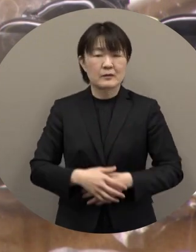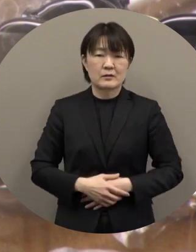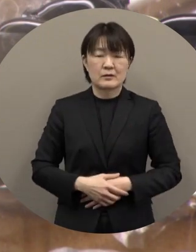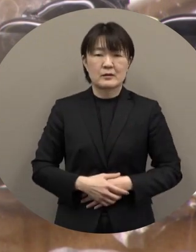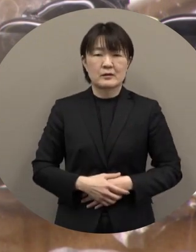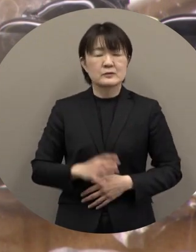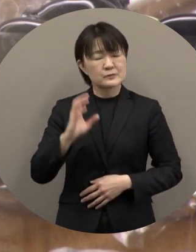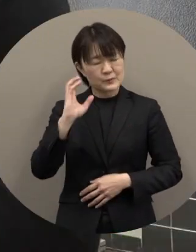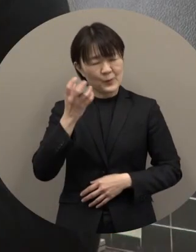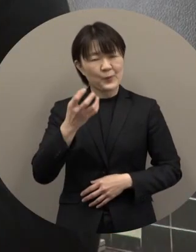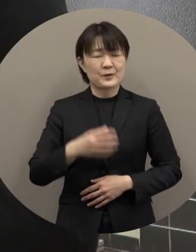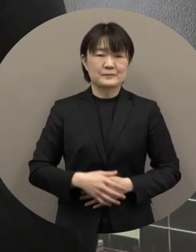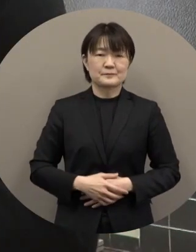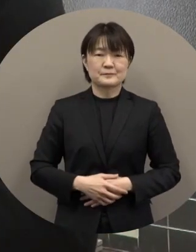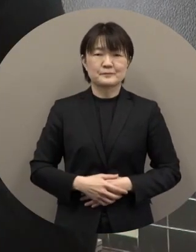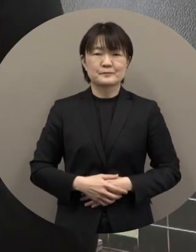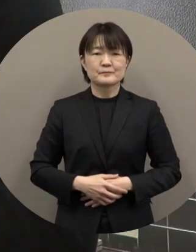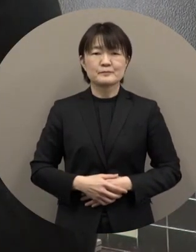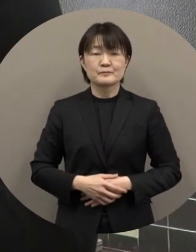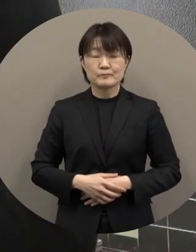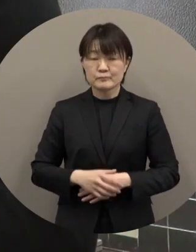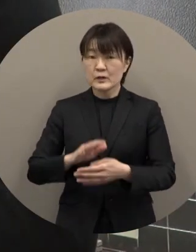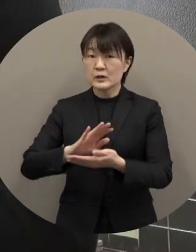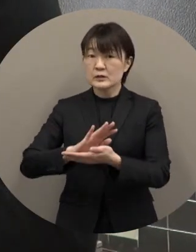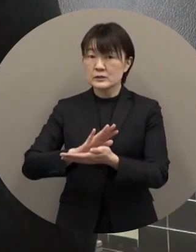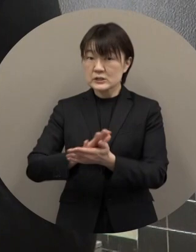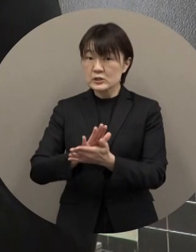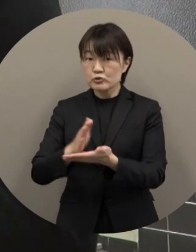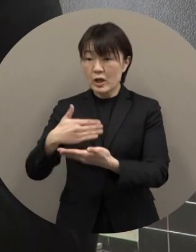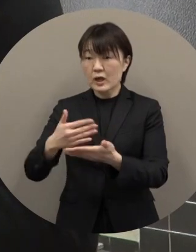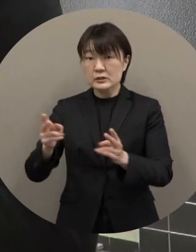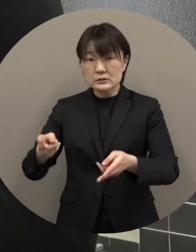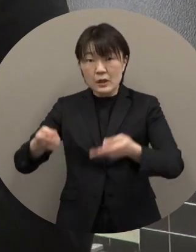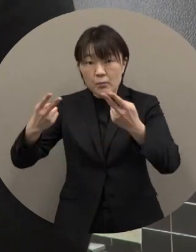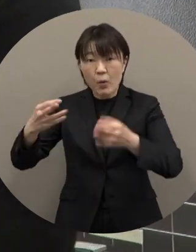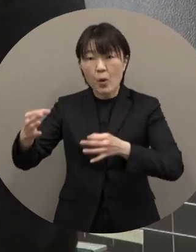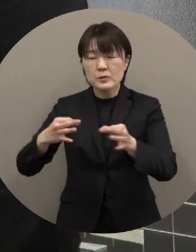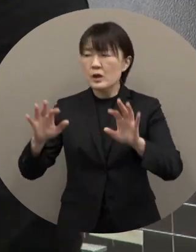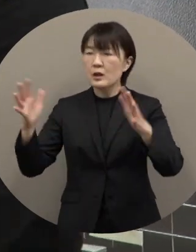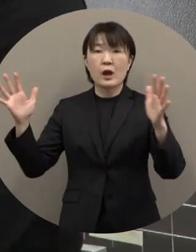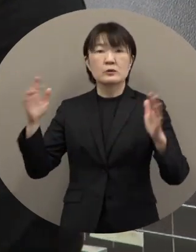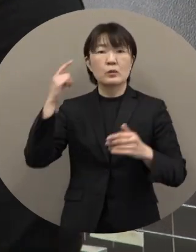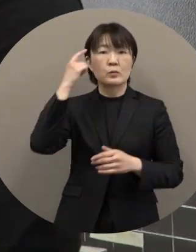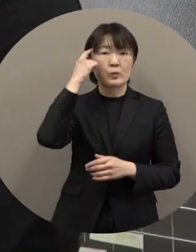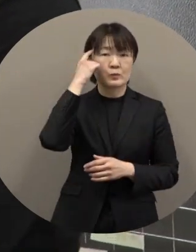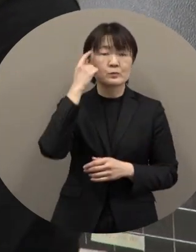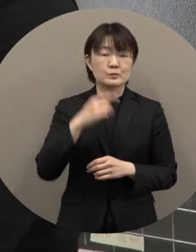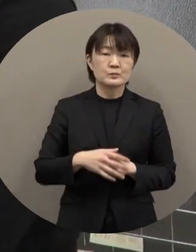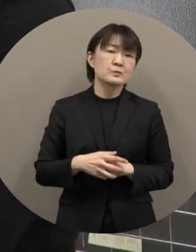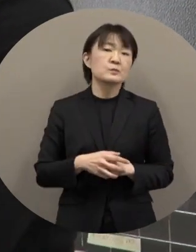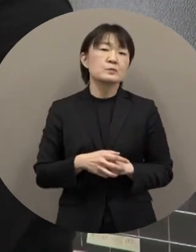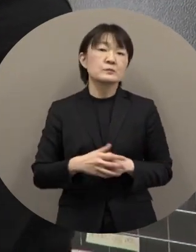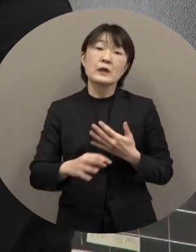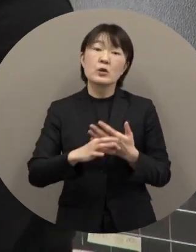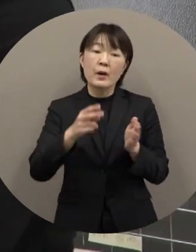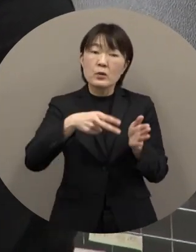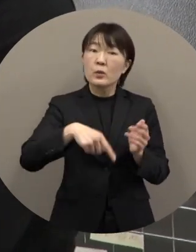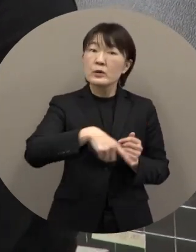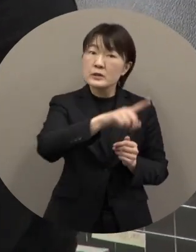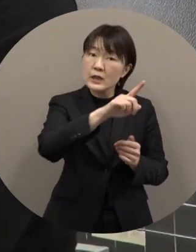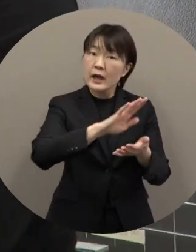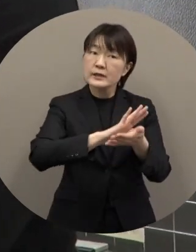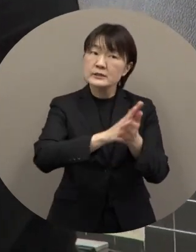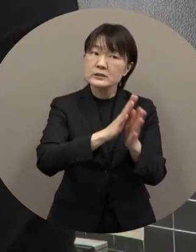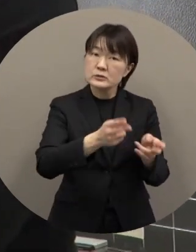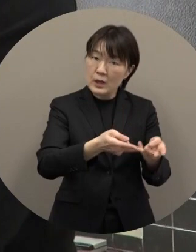ごいことですよね。 チーズケーキのお店ってなかなかないですよ ね、 そうですね。 でよそ の、 あの旅行先行くとチーズのお店だ